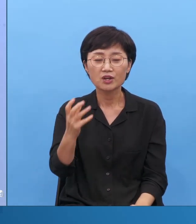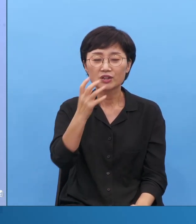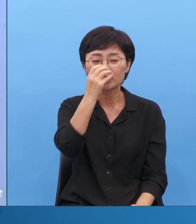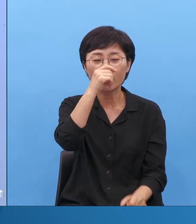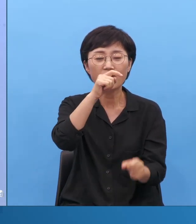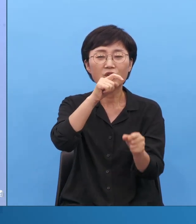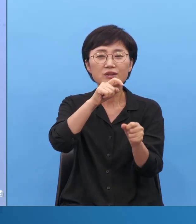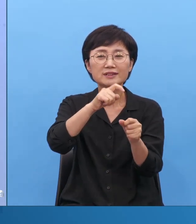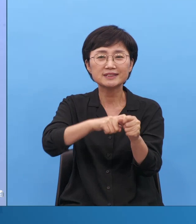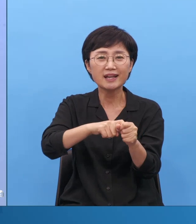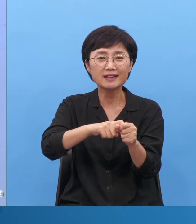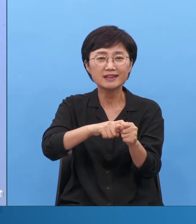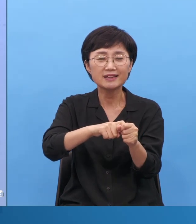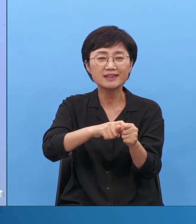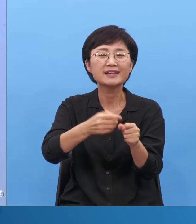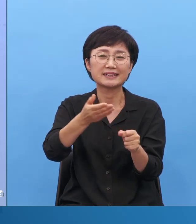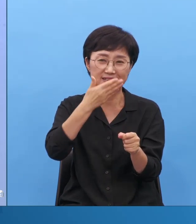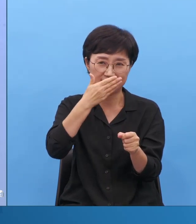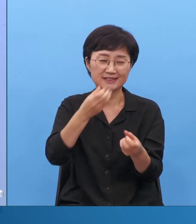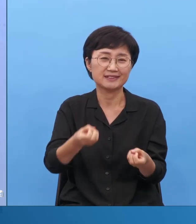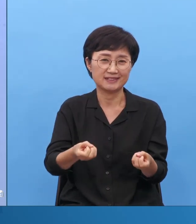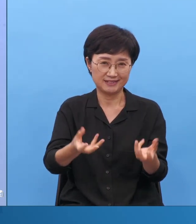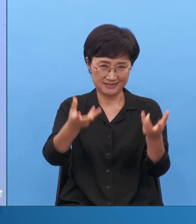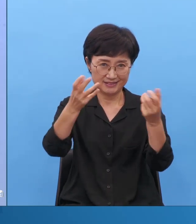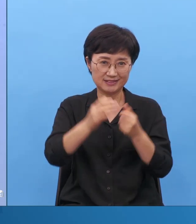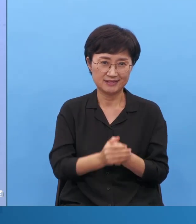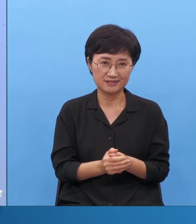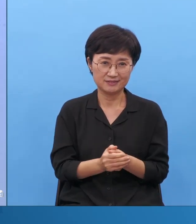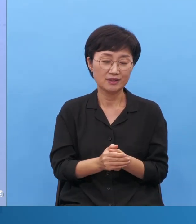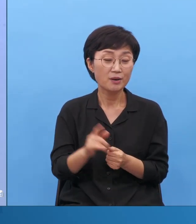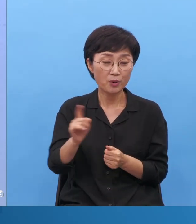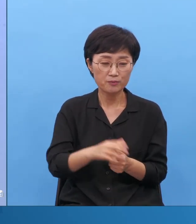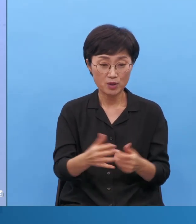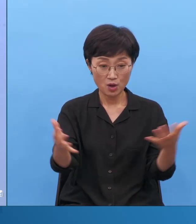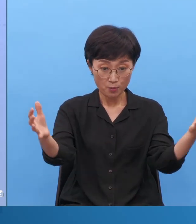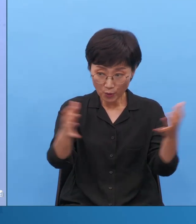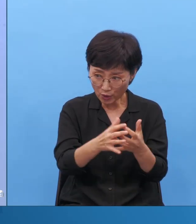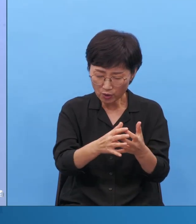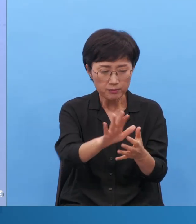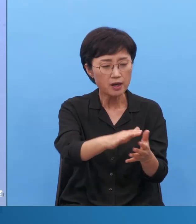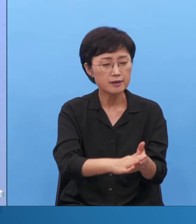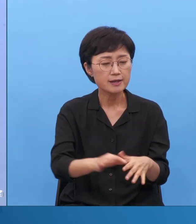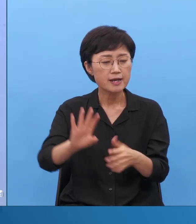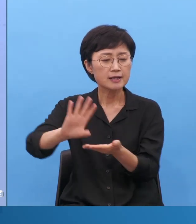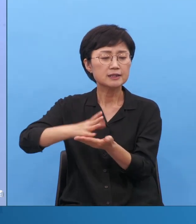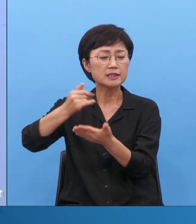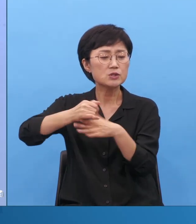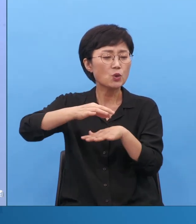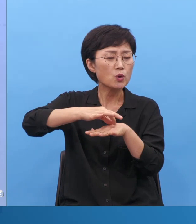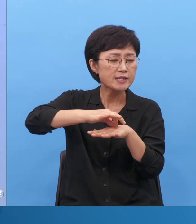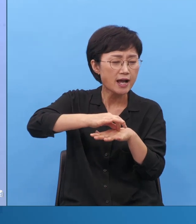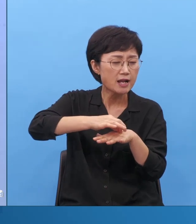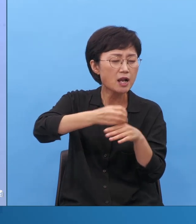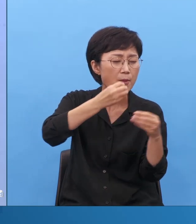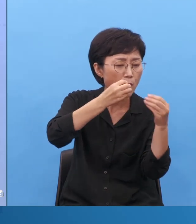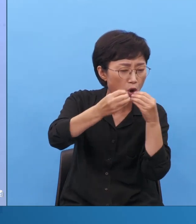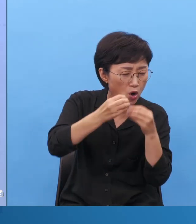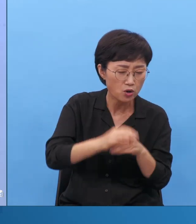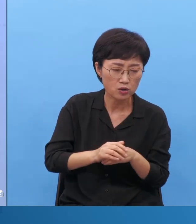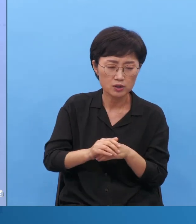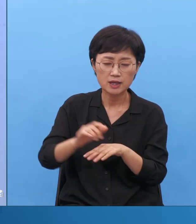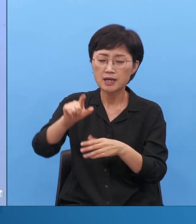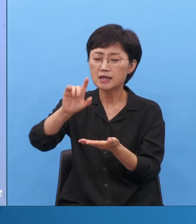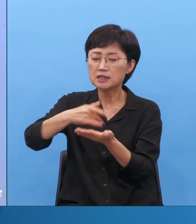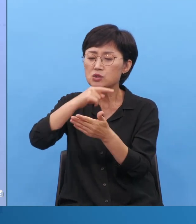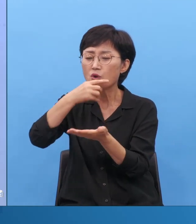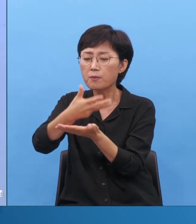have the communion. 모일 때마다 그리스도의 살이요. Anytime they gather, they talk about 그리스도의 Christ. 피요. The flesh of